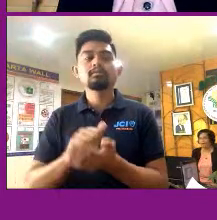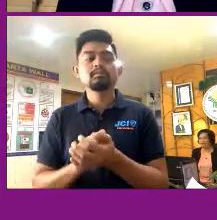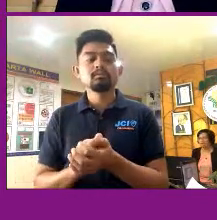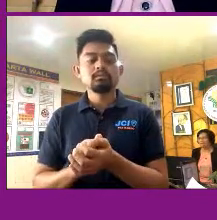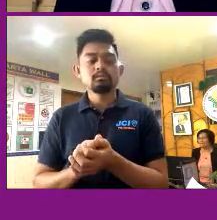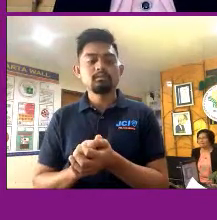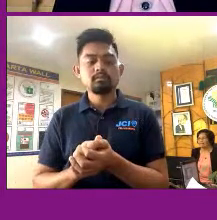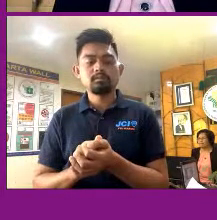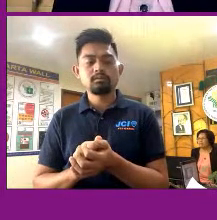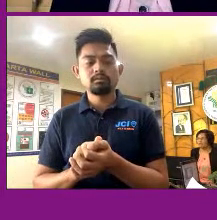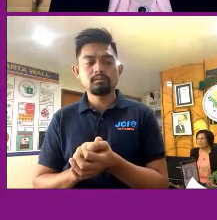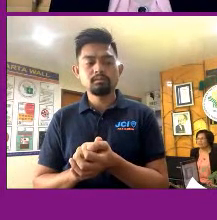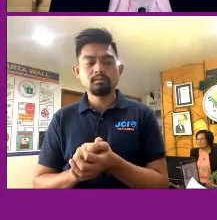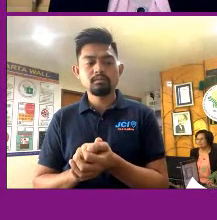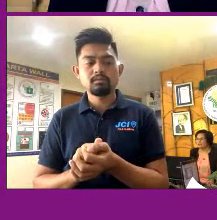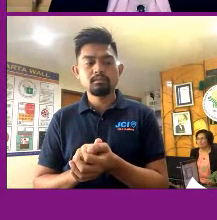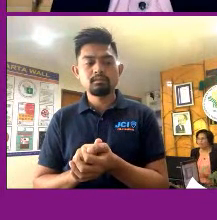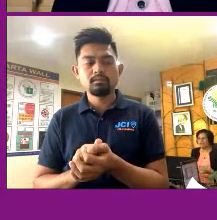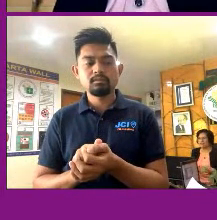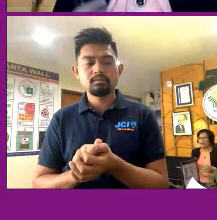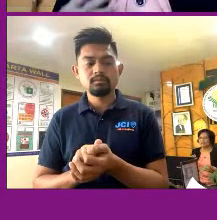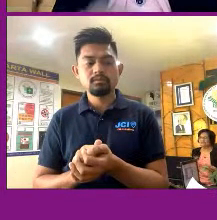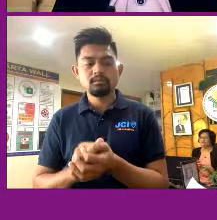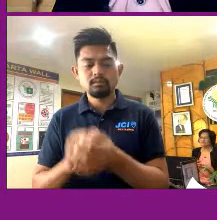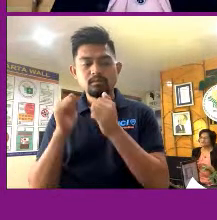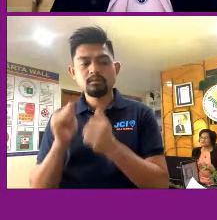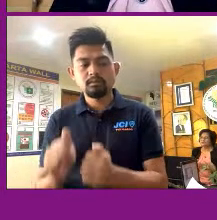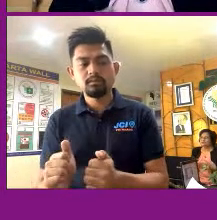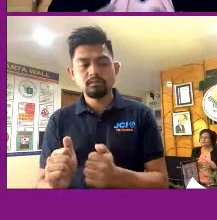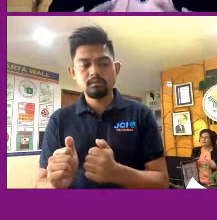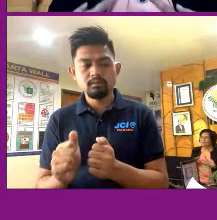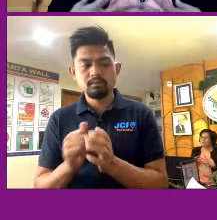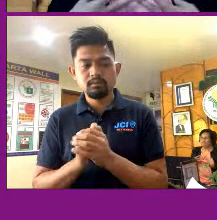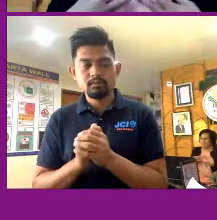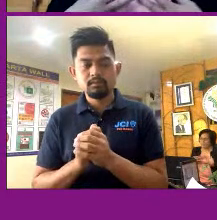may mga, anong tawag doon na, pwede kang